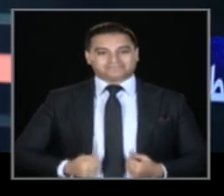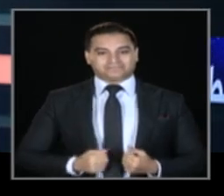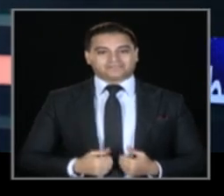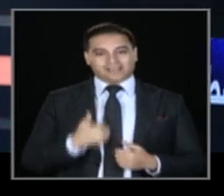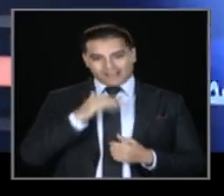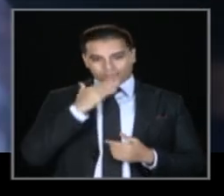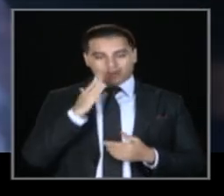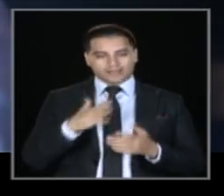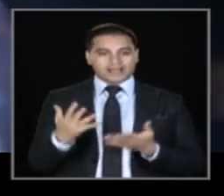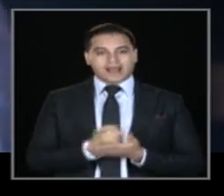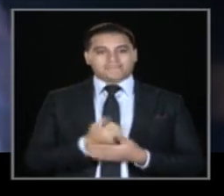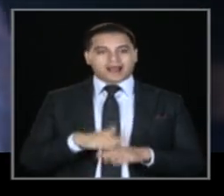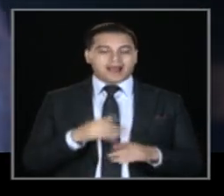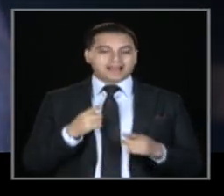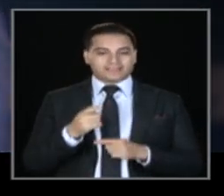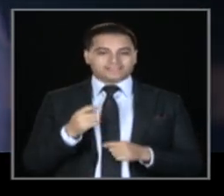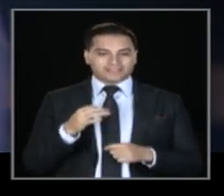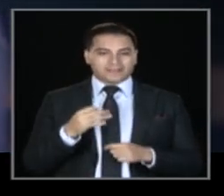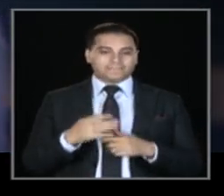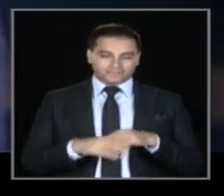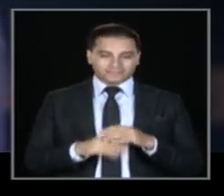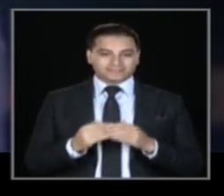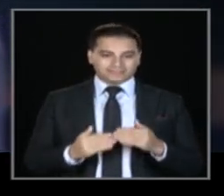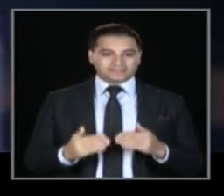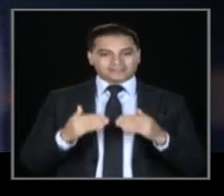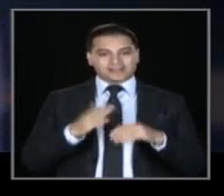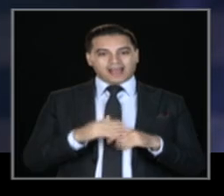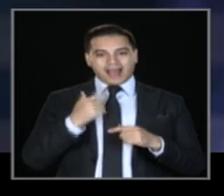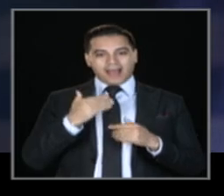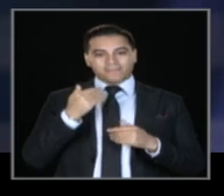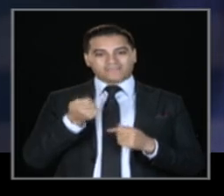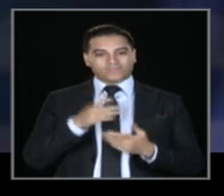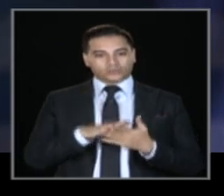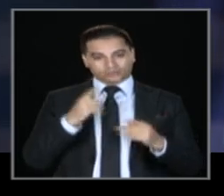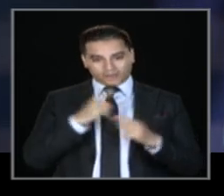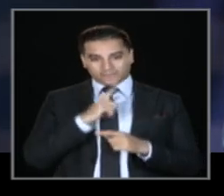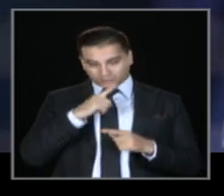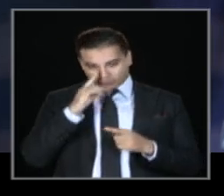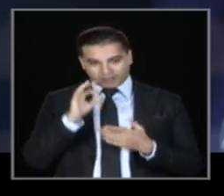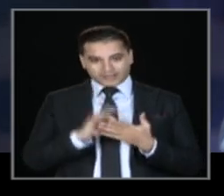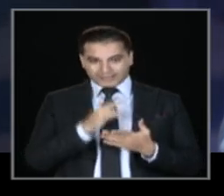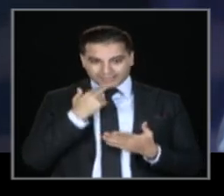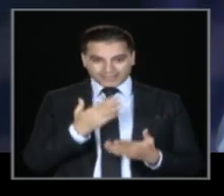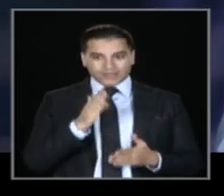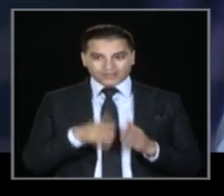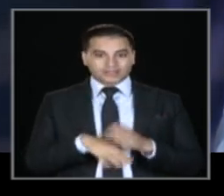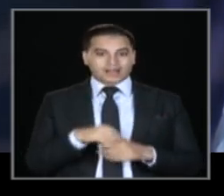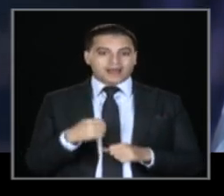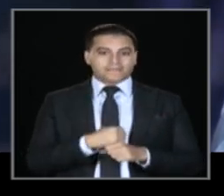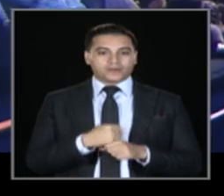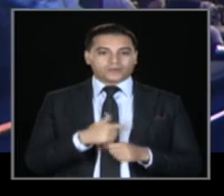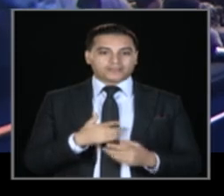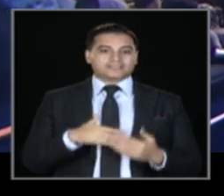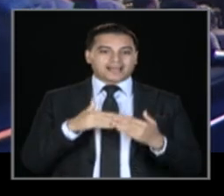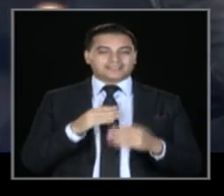الحمد لله قدرت اجاوب على الهدف الذهبي اللي نوعا ما رجع املنا في الماتش، بس ستيل الامل بعيد وصعب، بس باذن الله ربنا يوفقنا ونقدر نرجع نتعادل.